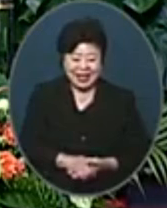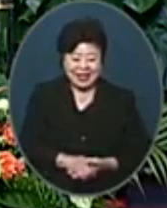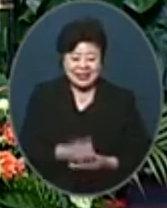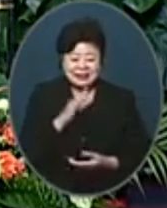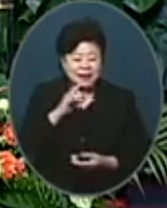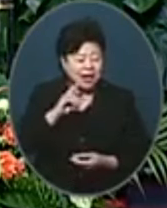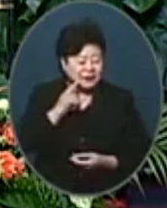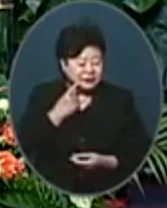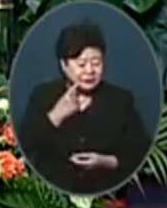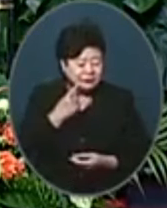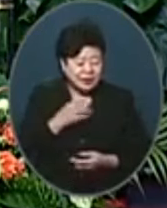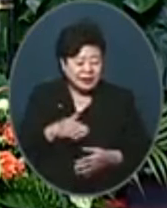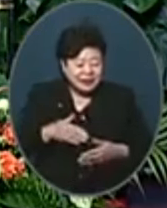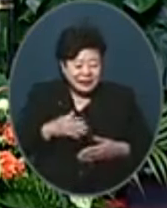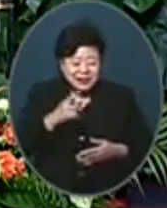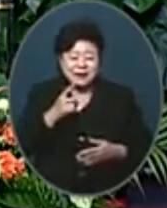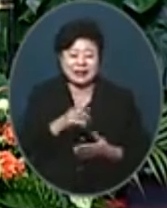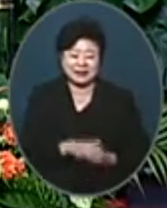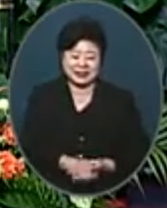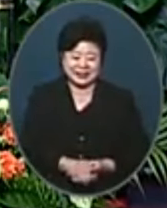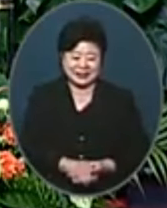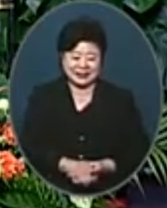참 아름답고 따뜻한 이야기 아닙니까?